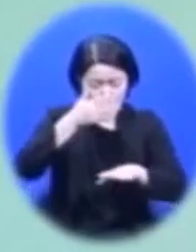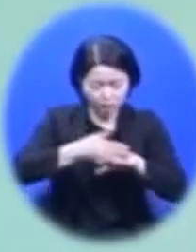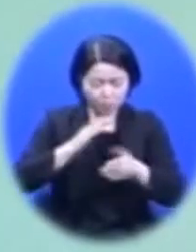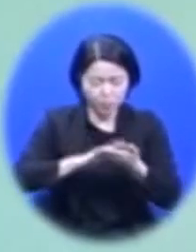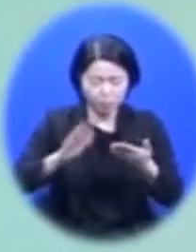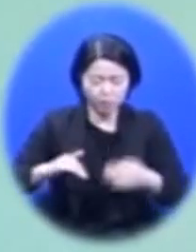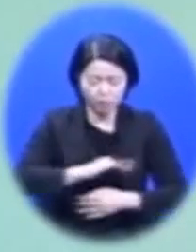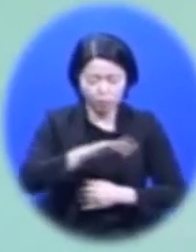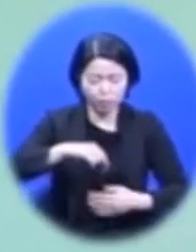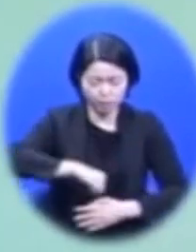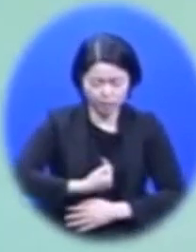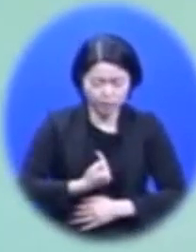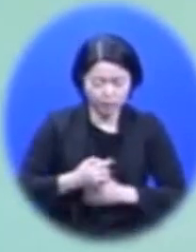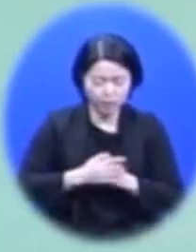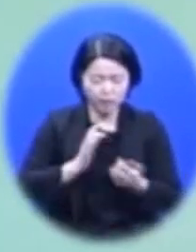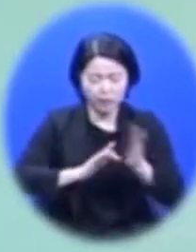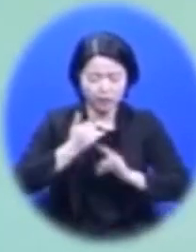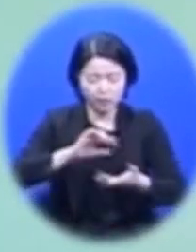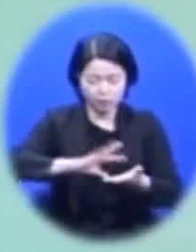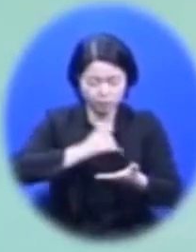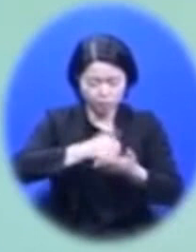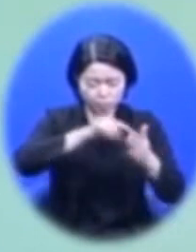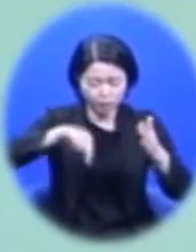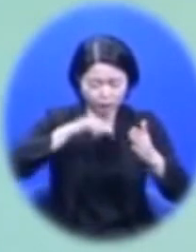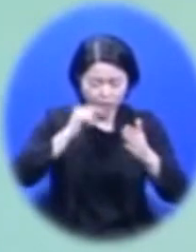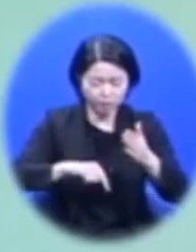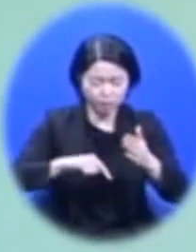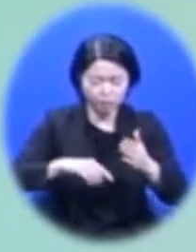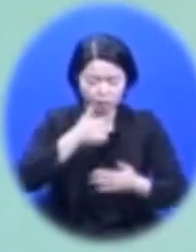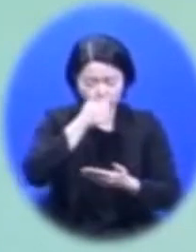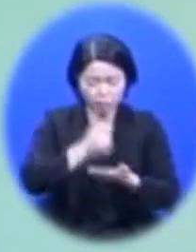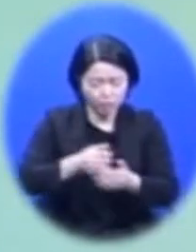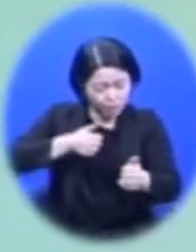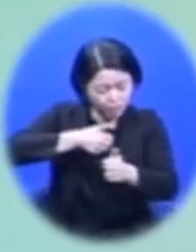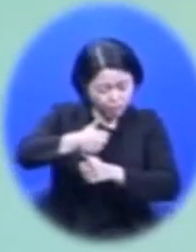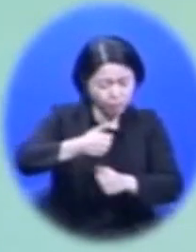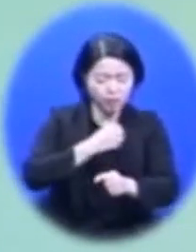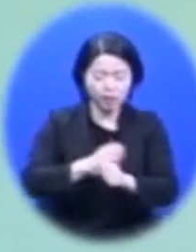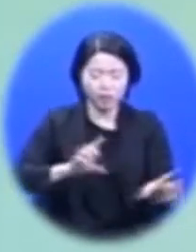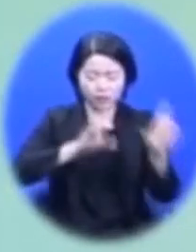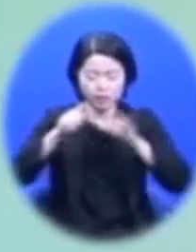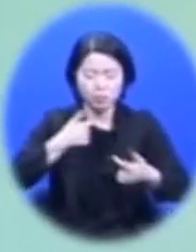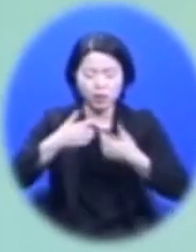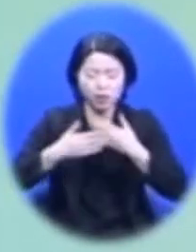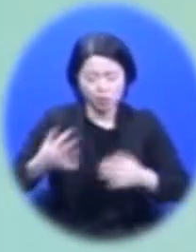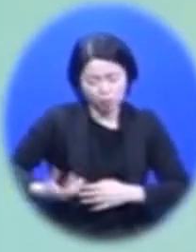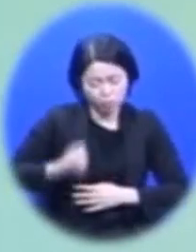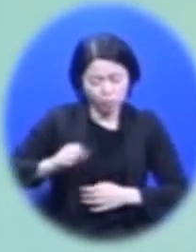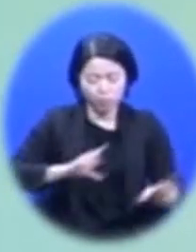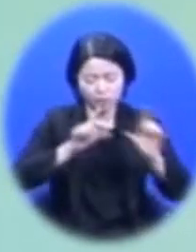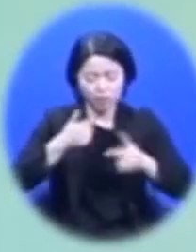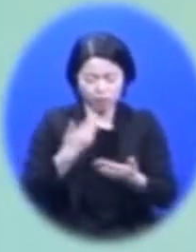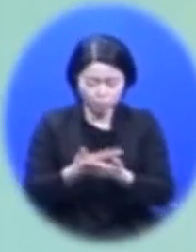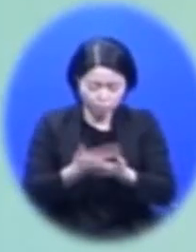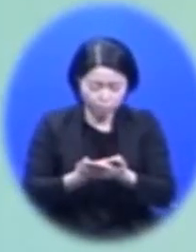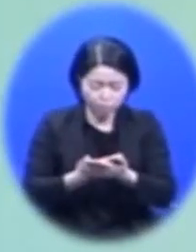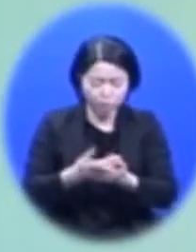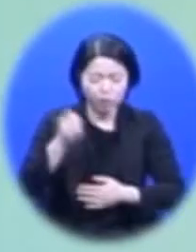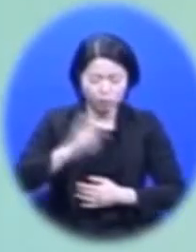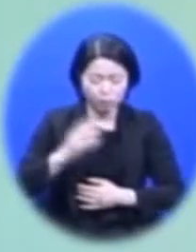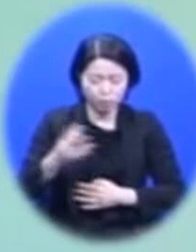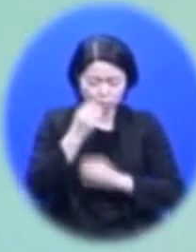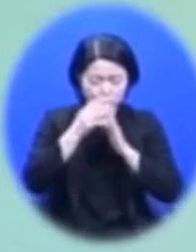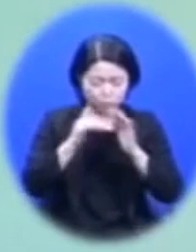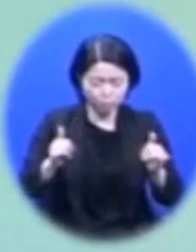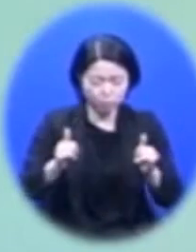우리 자신이 예수 그리스도 안에서 죄에서 승리하는 삶을 경험하고 누리고 살게 하시고, 그리고